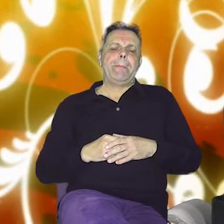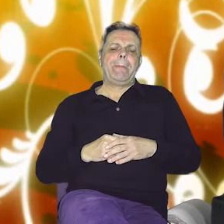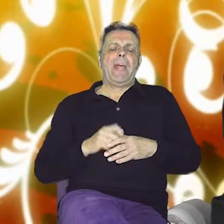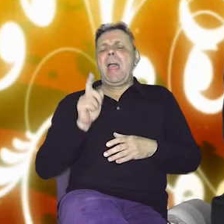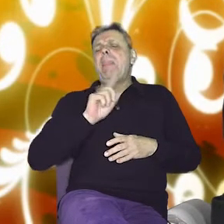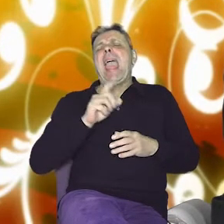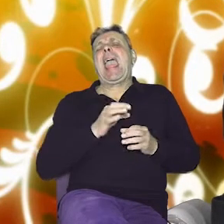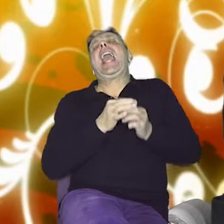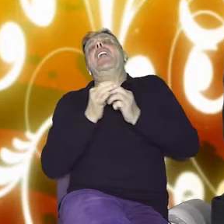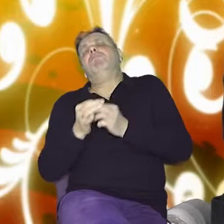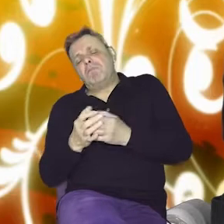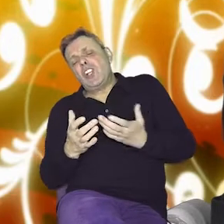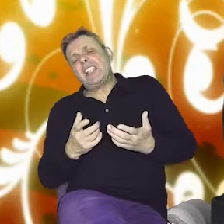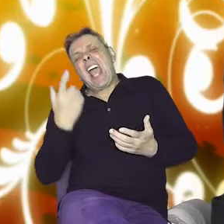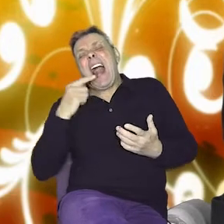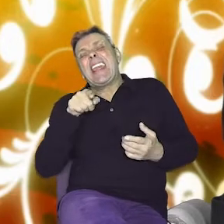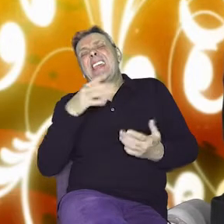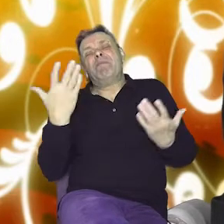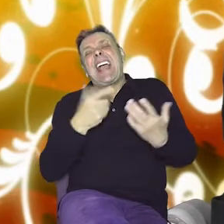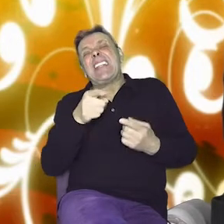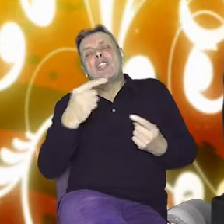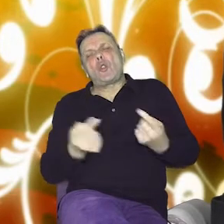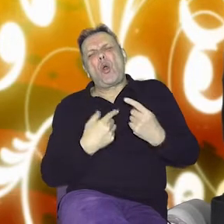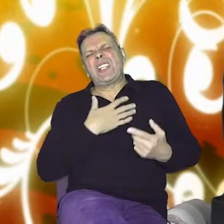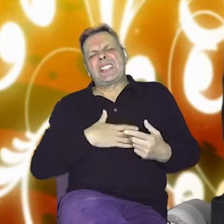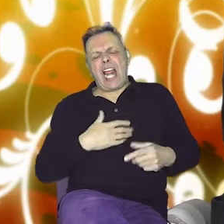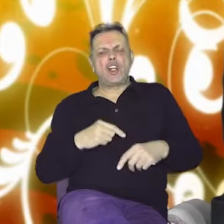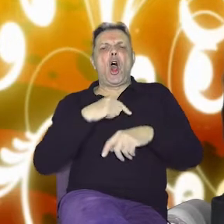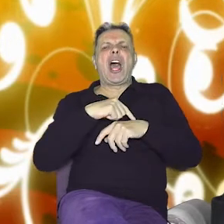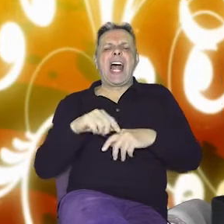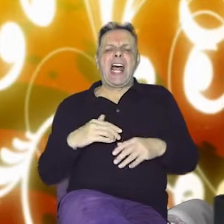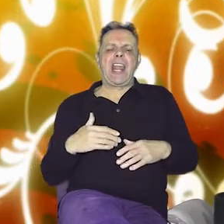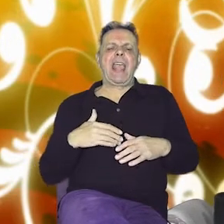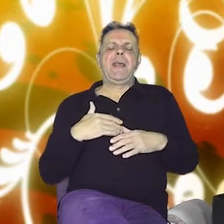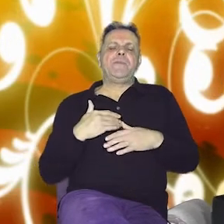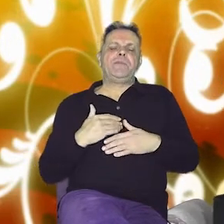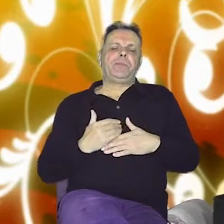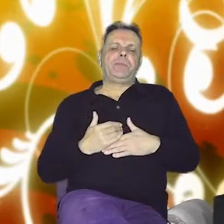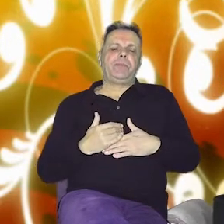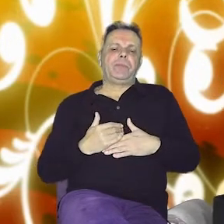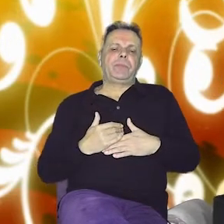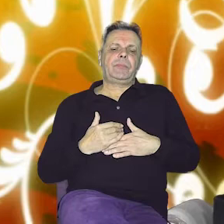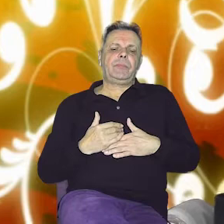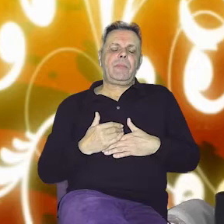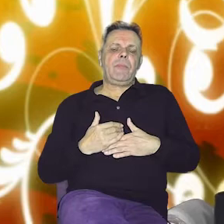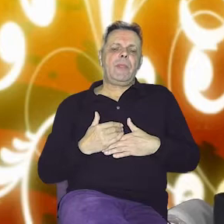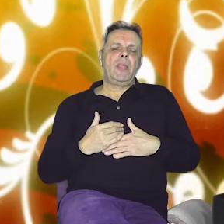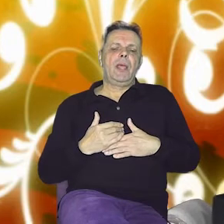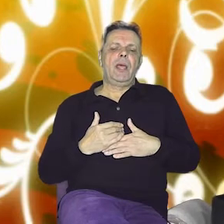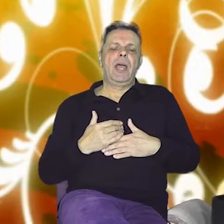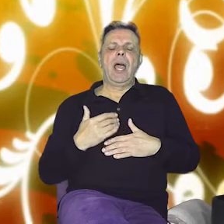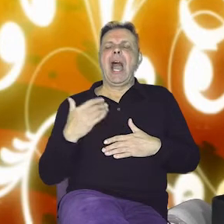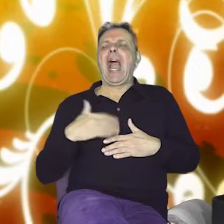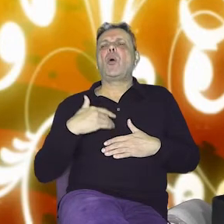toliko česte, ali kad jesu onda je to strašno. To su rane nakon ekstravazacije. Kad je kod